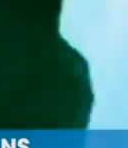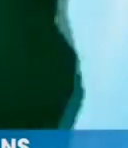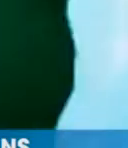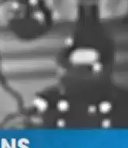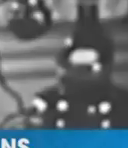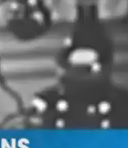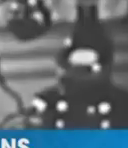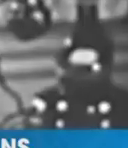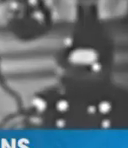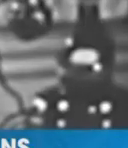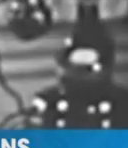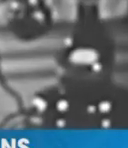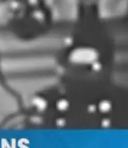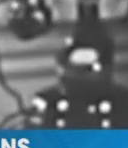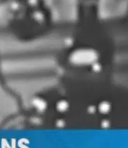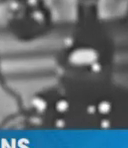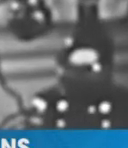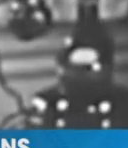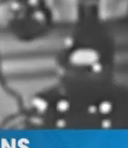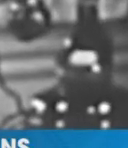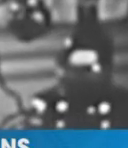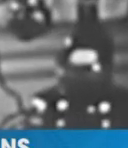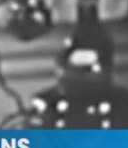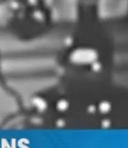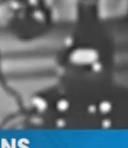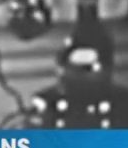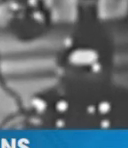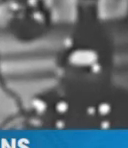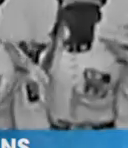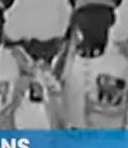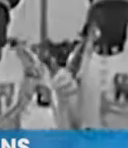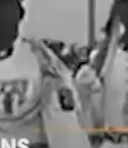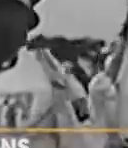sacs raconte ses liens avec ce texte si particulier